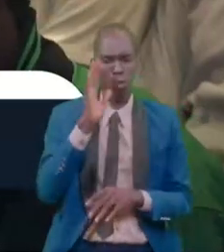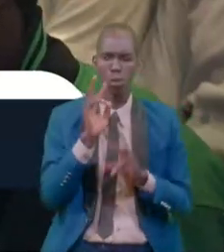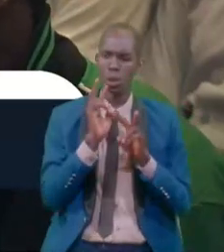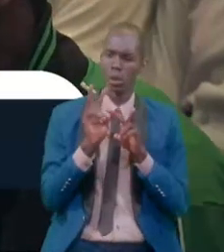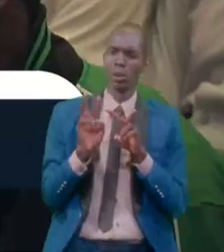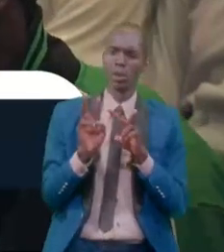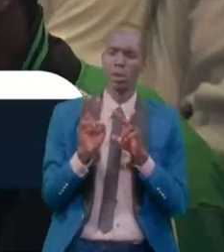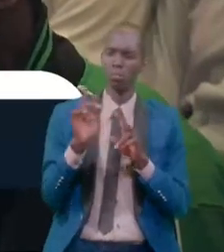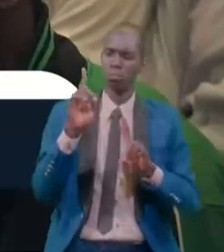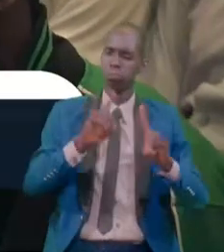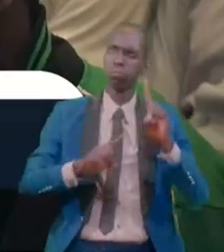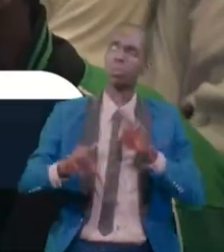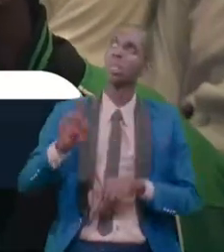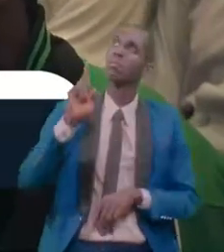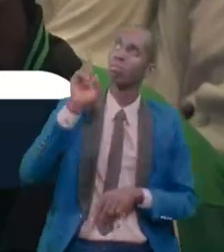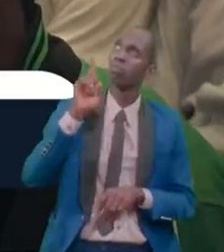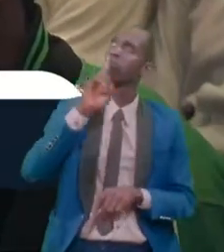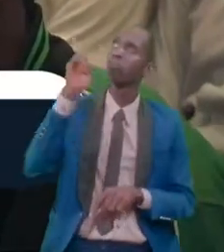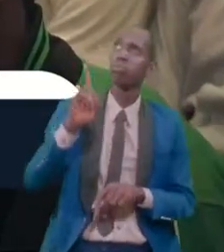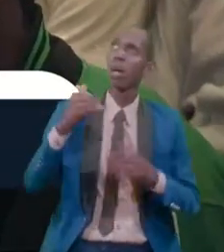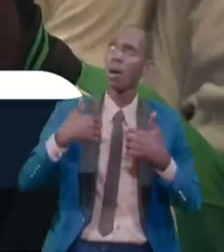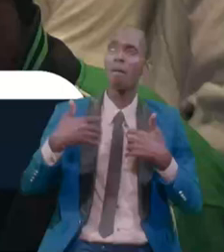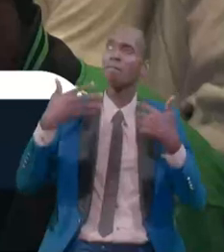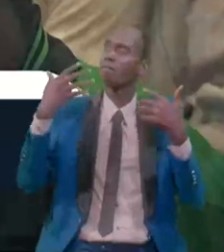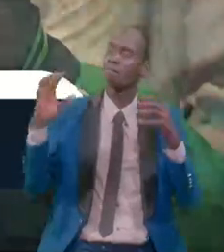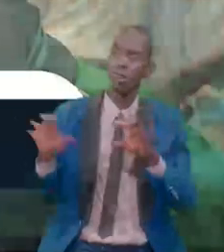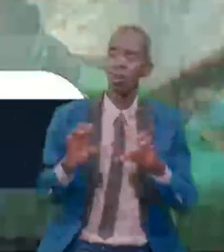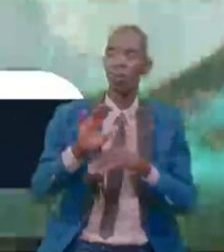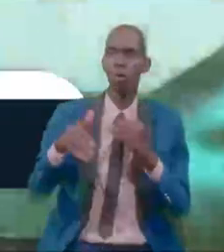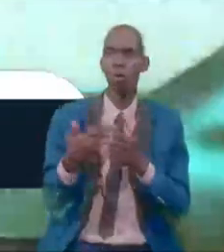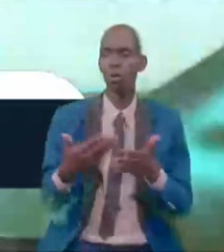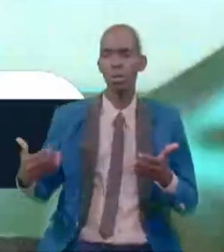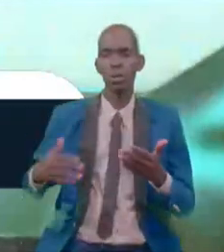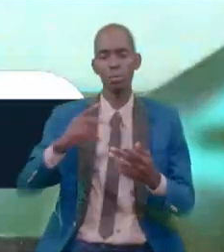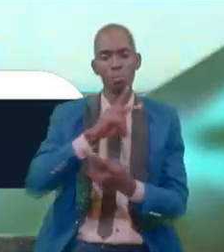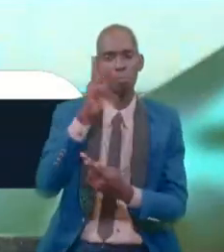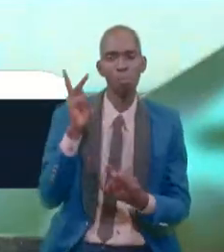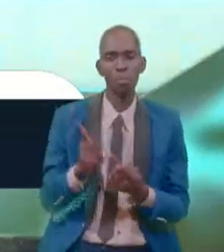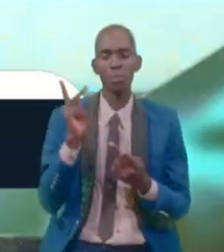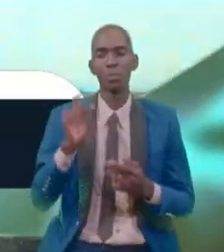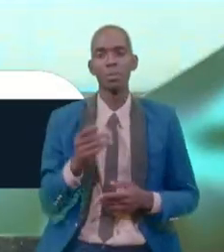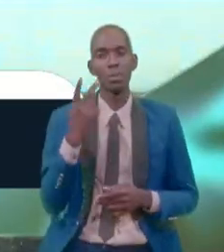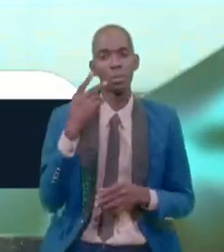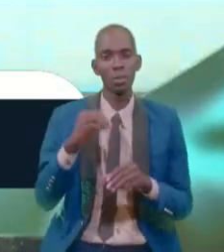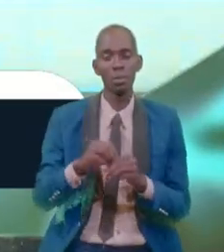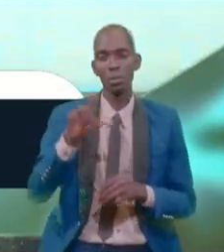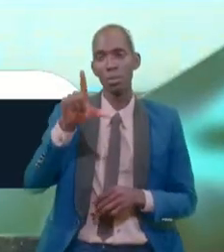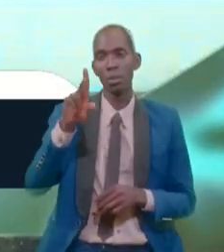fait tout à merveille. Luc au chapitre 4,